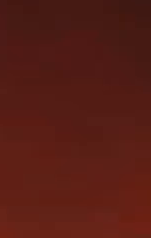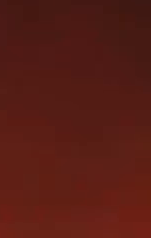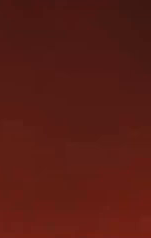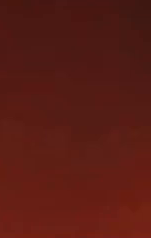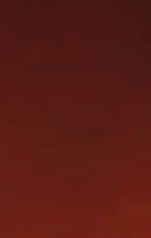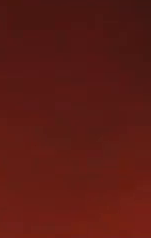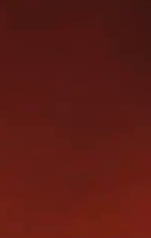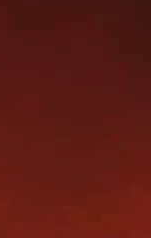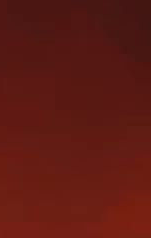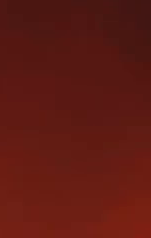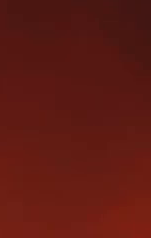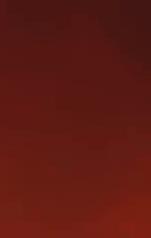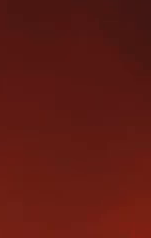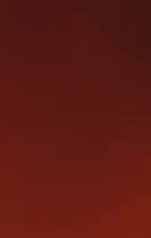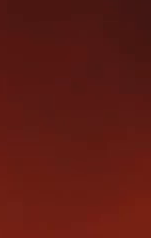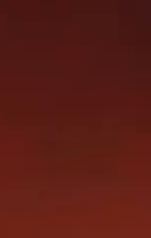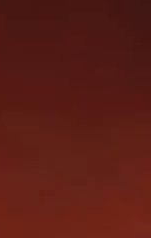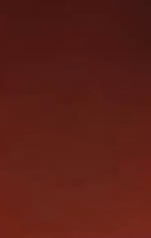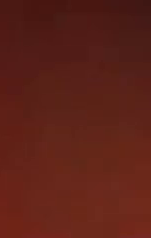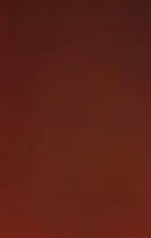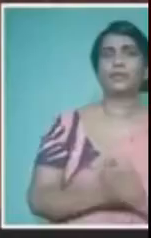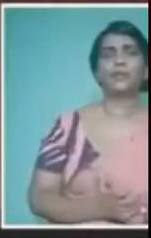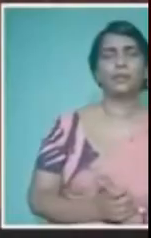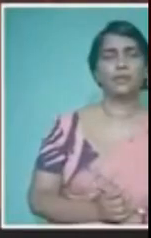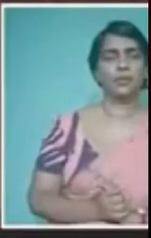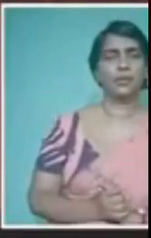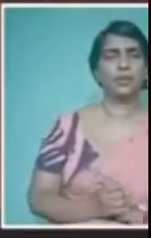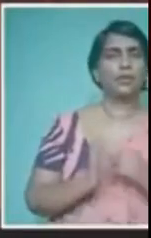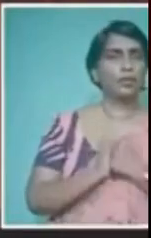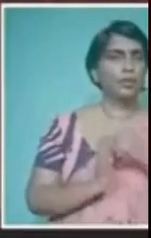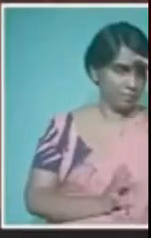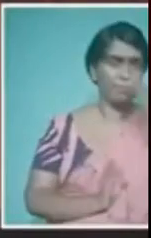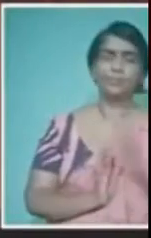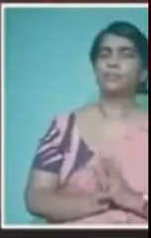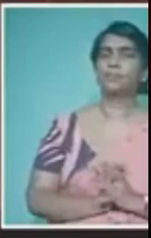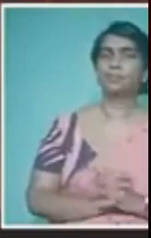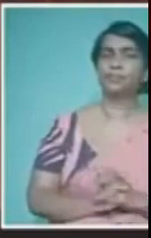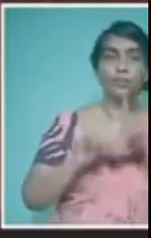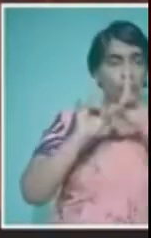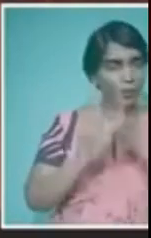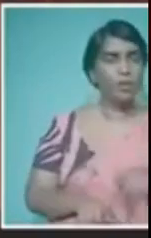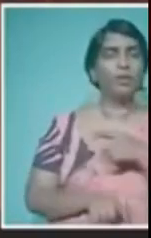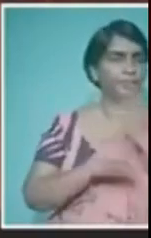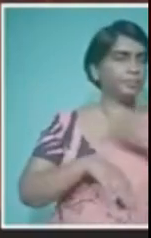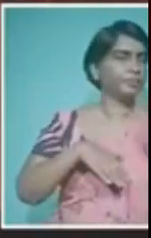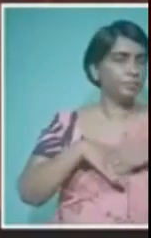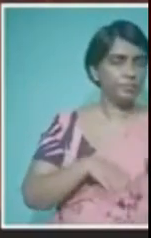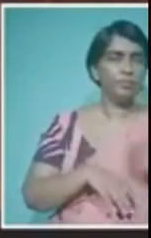ලක්තිරණ පුවතකට එහා කියල් රට ගැන කැක්කුමක්. ඇකරු කතානායකතුමනි මෙවැනිම තත්ත්වයක් උදා